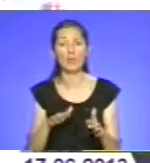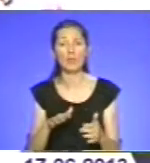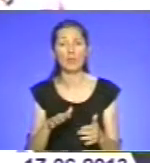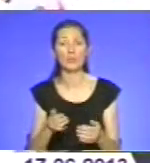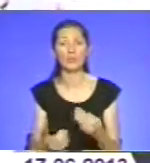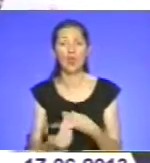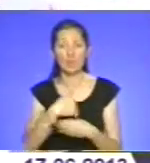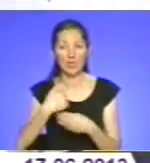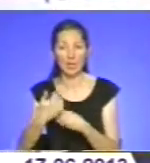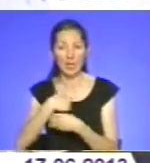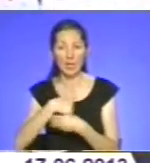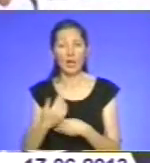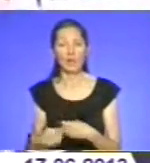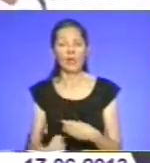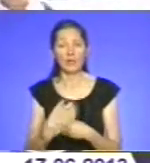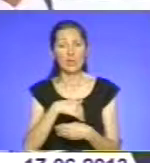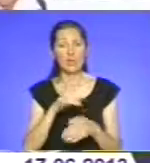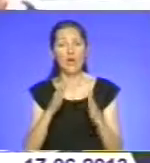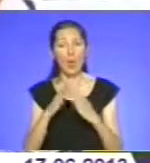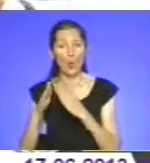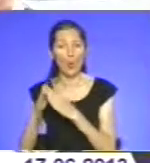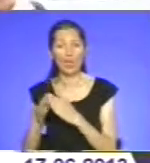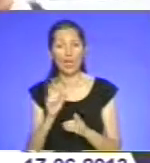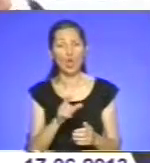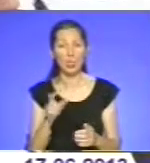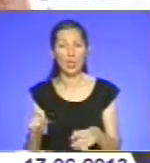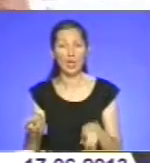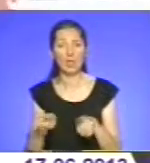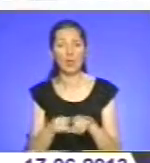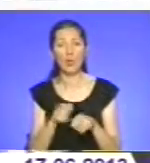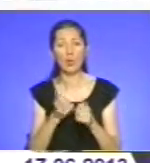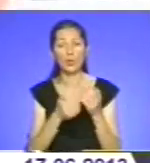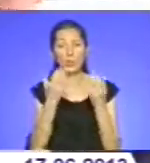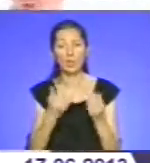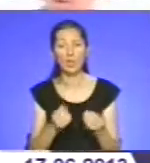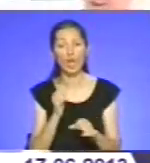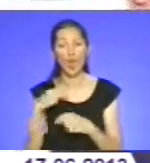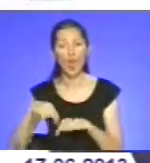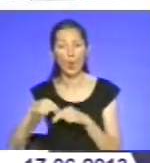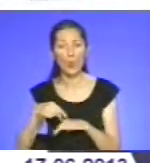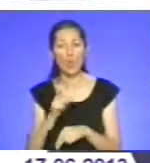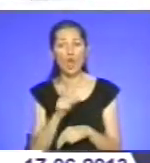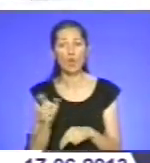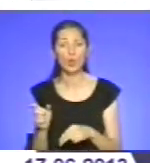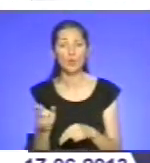Відвідування помешкань громадян. Ну і так, повсякденна робота, люди,